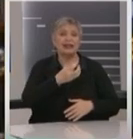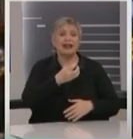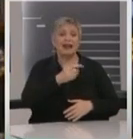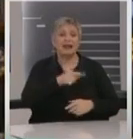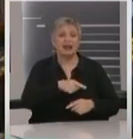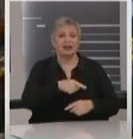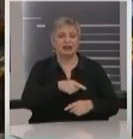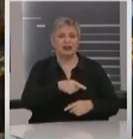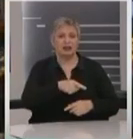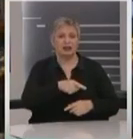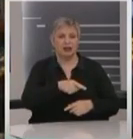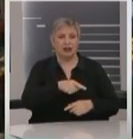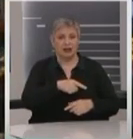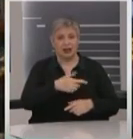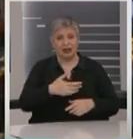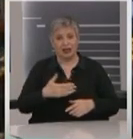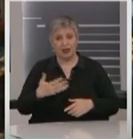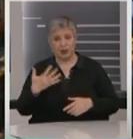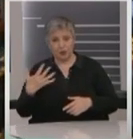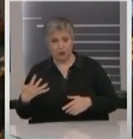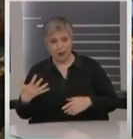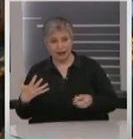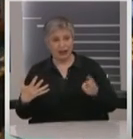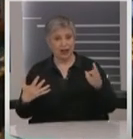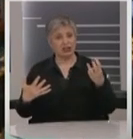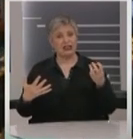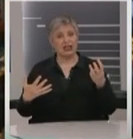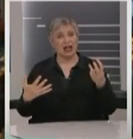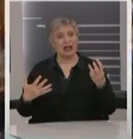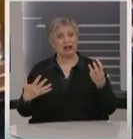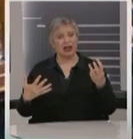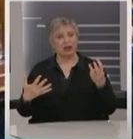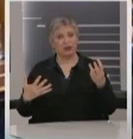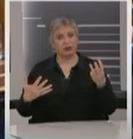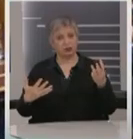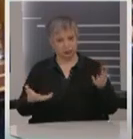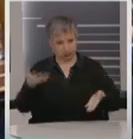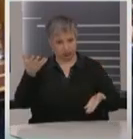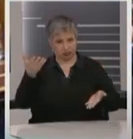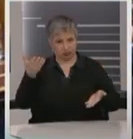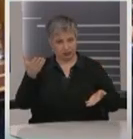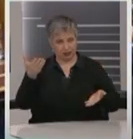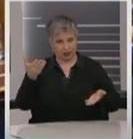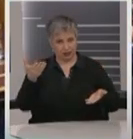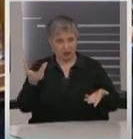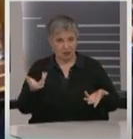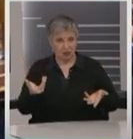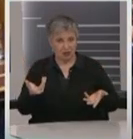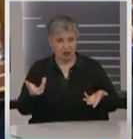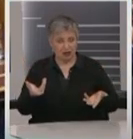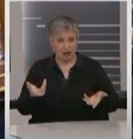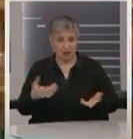Σε ποιο κόσμο αλήθεια το 5 είναι πιο βαρύ από τα 30, πιο μεγάλο νούμερο. Αφού όμως